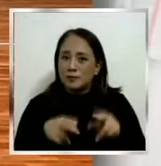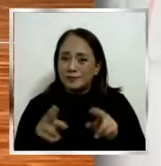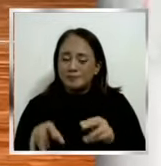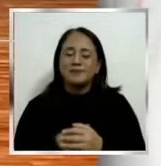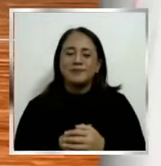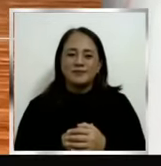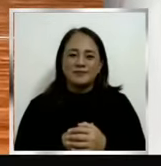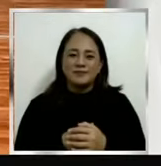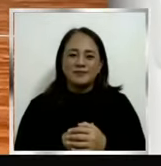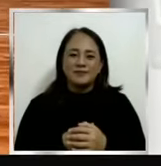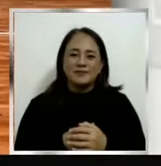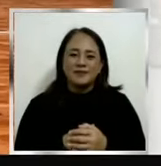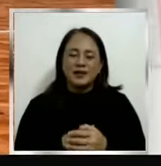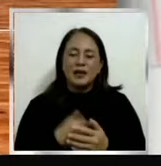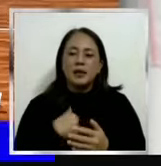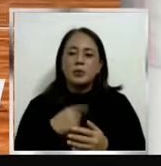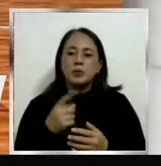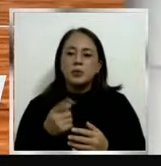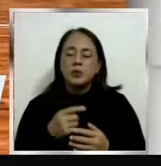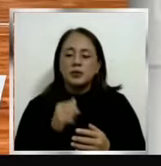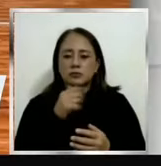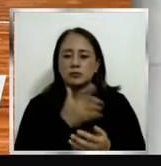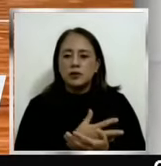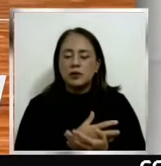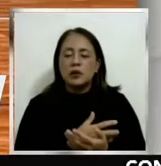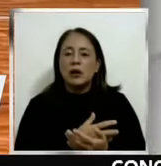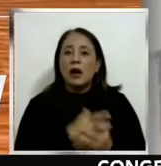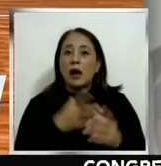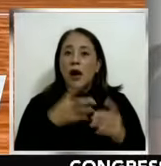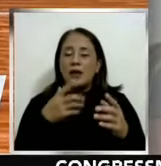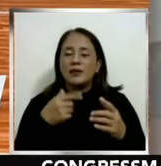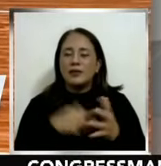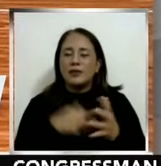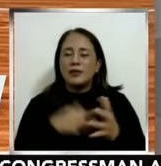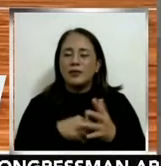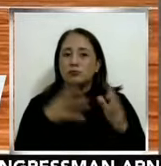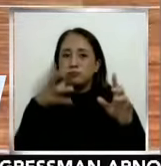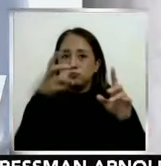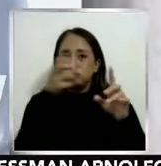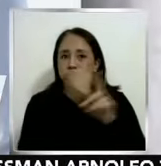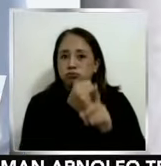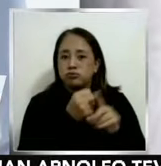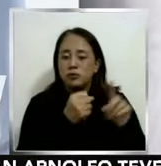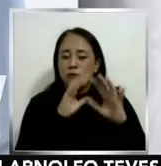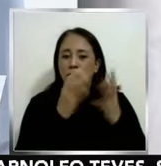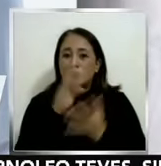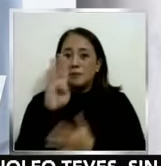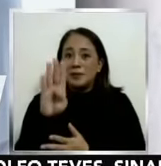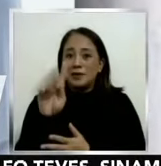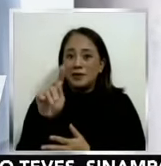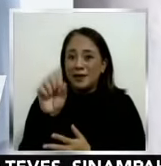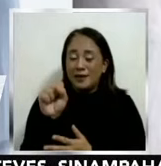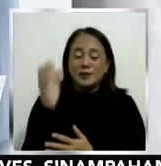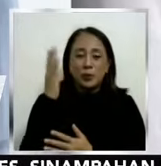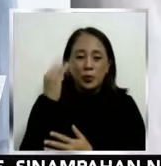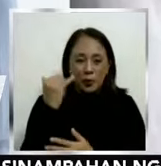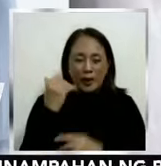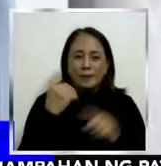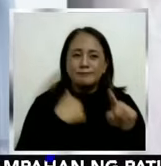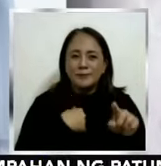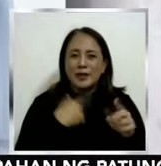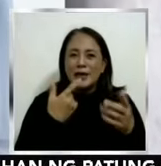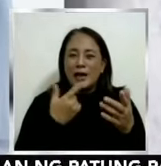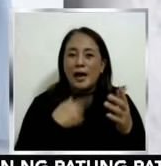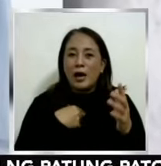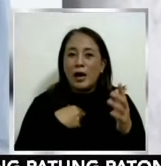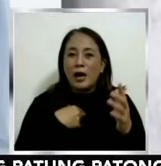Another historical achievement na naman ang nakamit ng global superstars na BTS. Binasag lang naman kasi nila ang sarili nilang